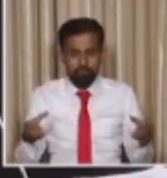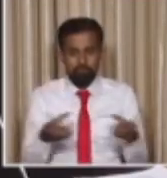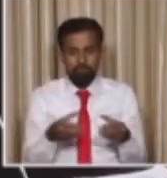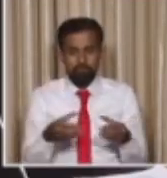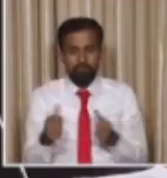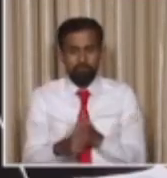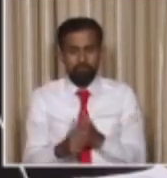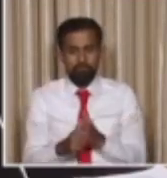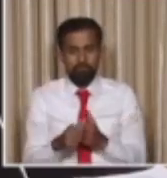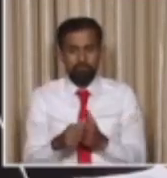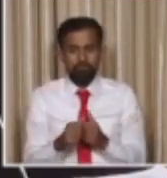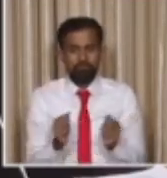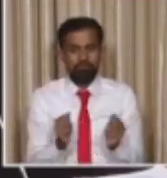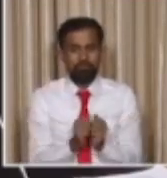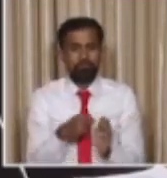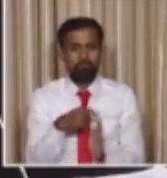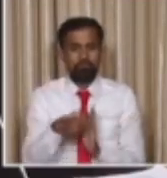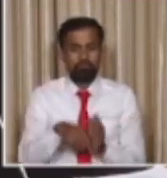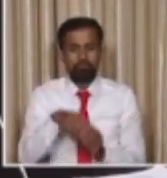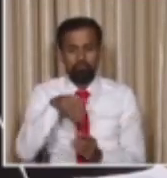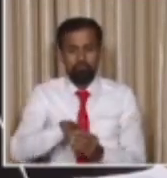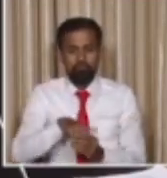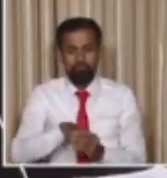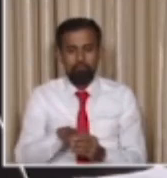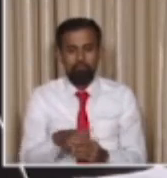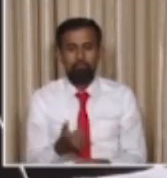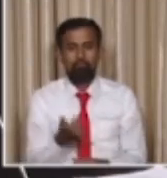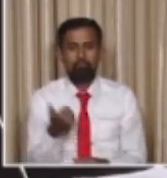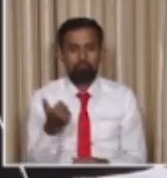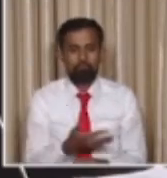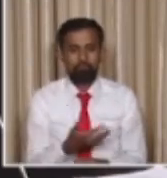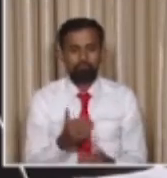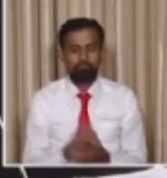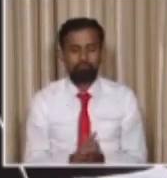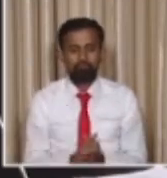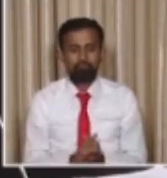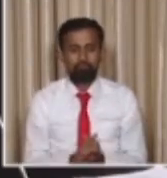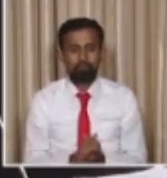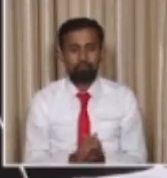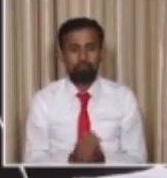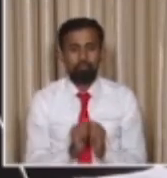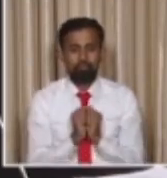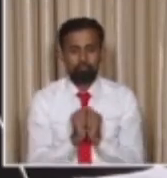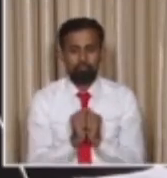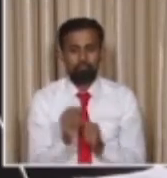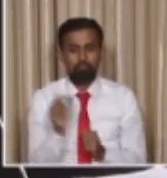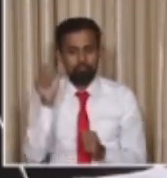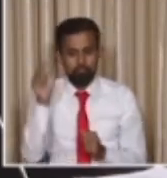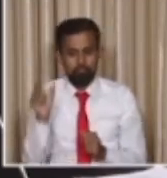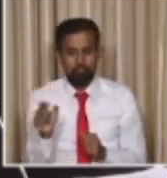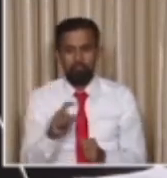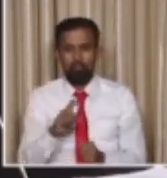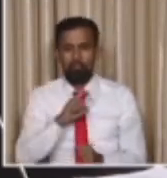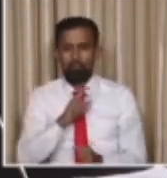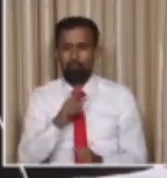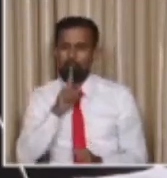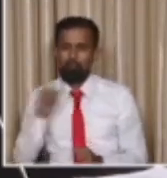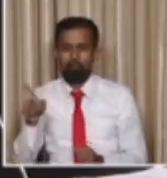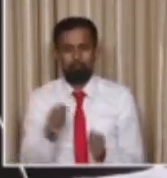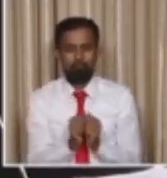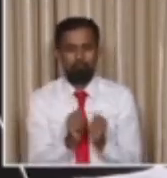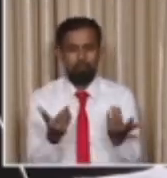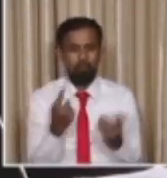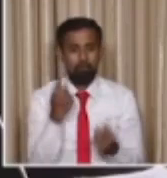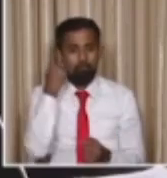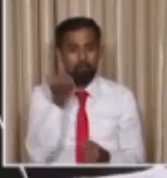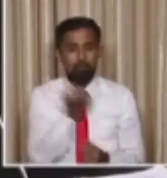පිළිබඳ වැඩපිළිවෙලක් දේශීය වශයෙන් අත්‍යවශ්‍ය වෙනවා. ඊළඟට වෘත්තීය වේදීන්ට කෑ ගහලා වැඩක් නැහැ.